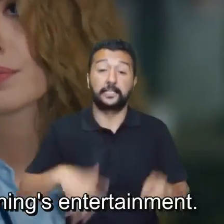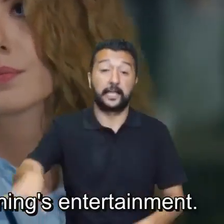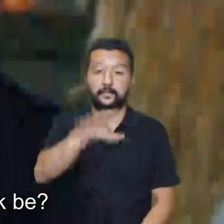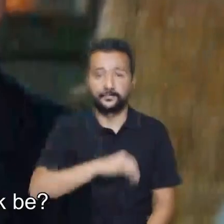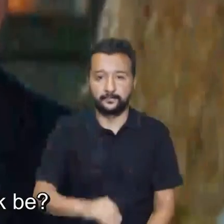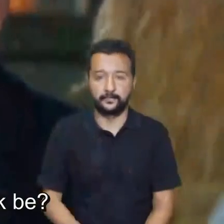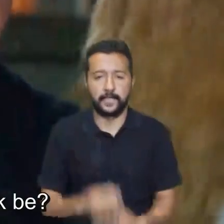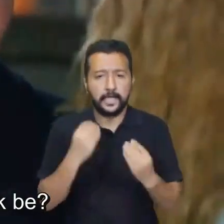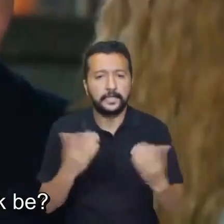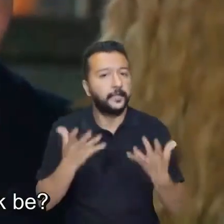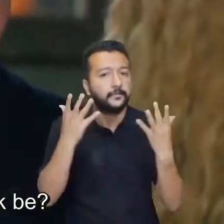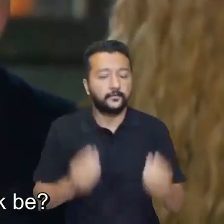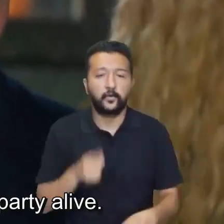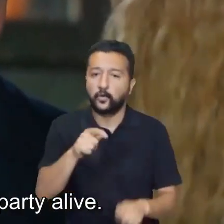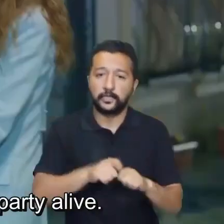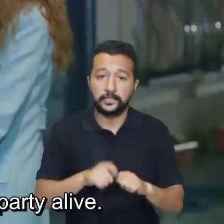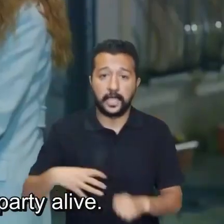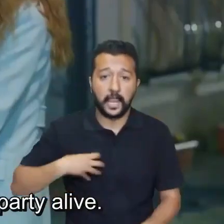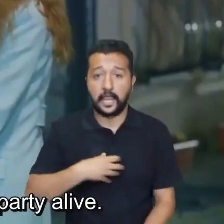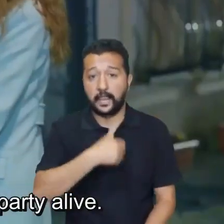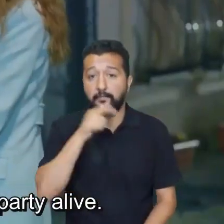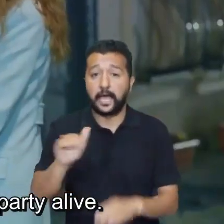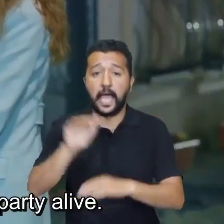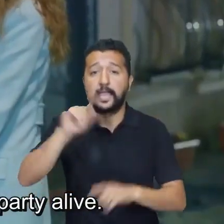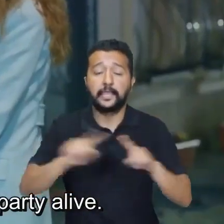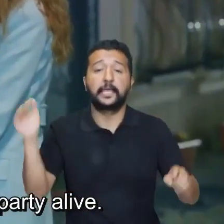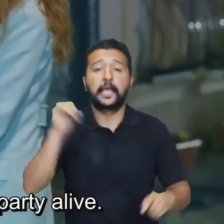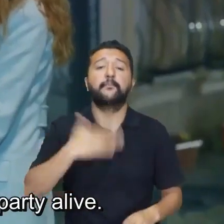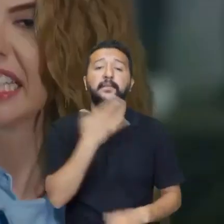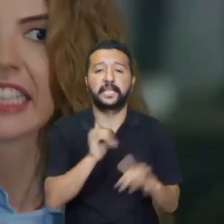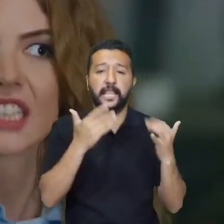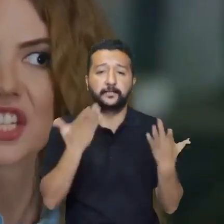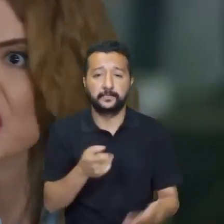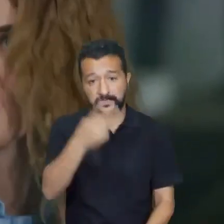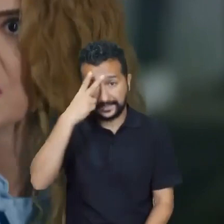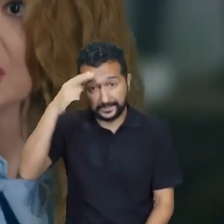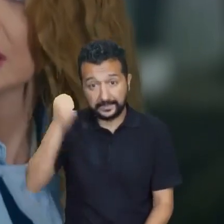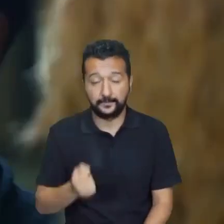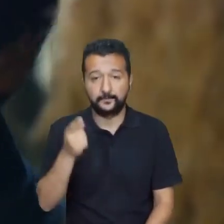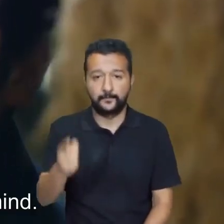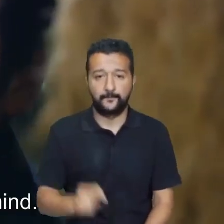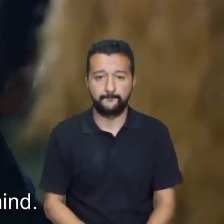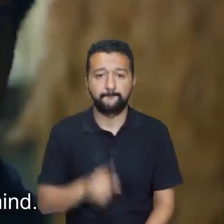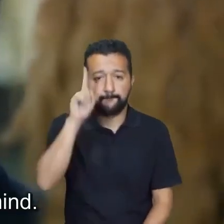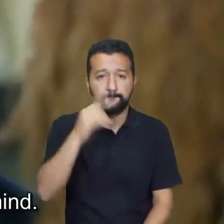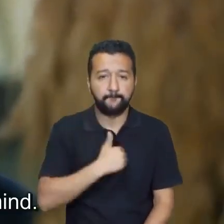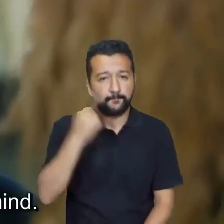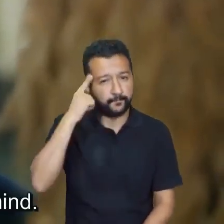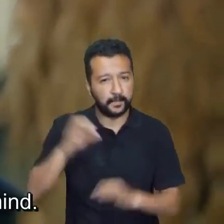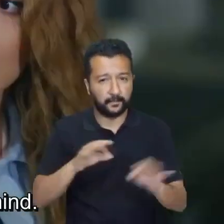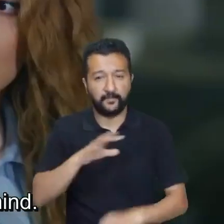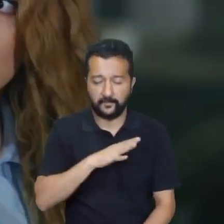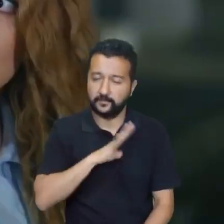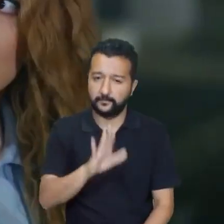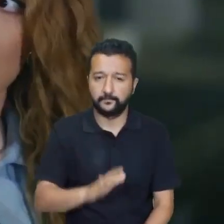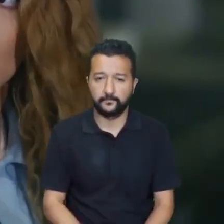herkese. İyi de nasıl olacak o iş? Annenle babam hayatta gelmezler eğlenceye. İki inatçık için. Vallahi benim aklımda bir plan